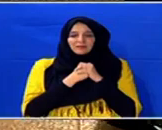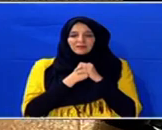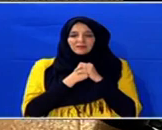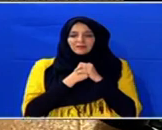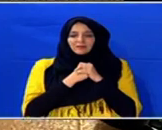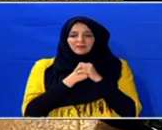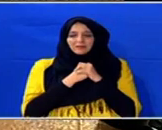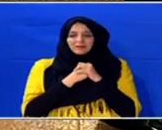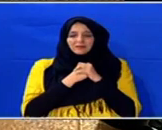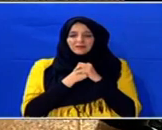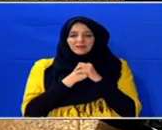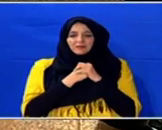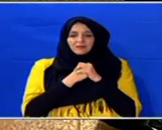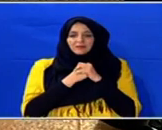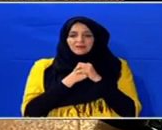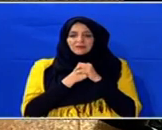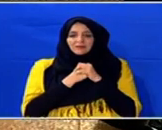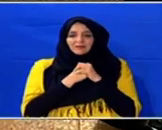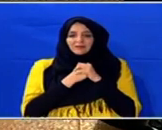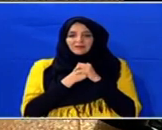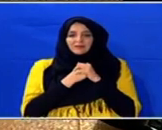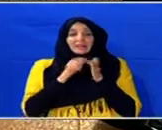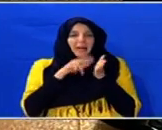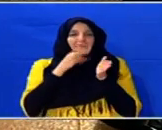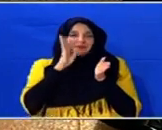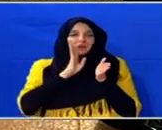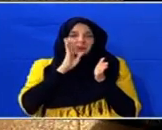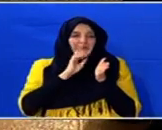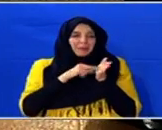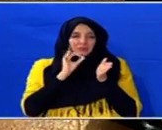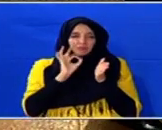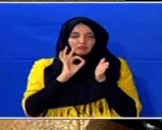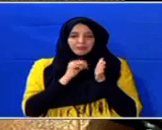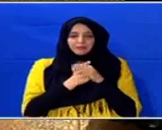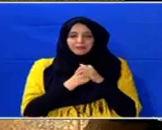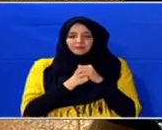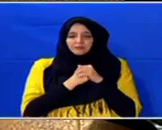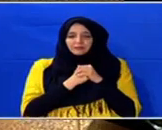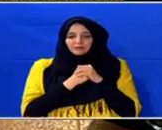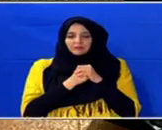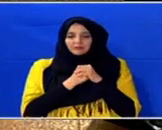حكم؟ انا عاود لك. هي عاودي، ربي يحفظك.